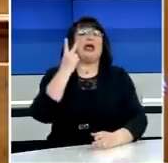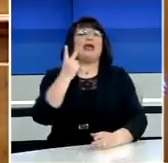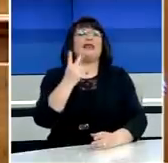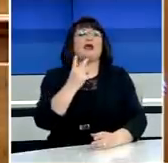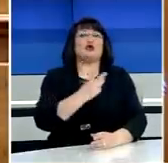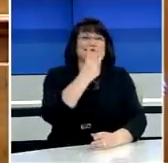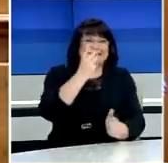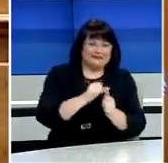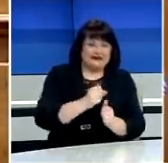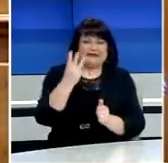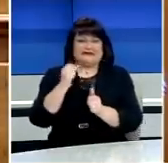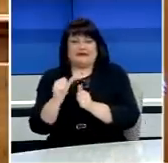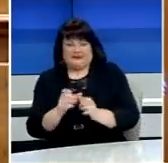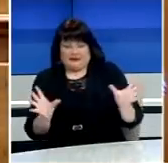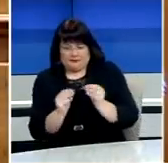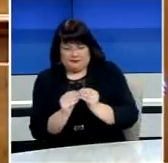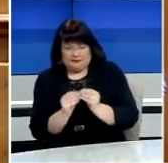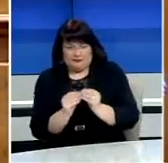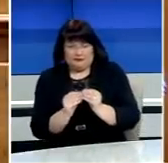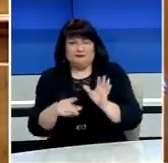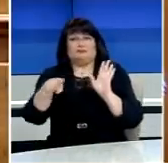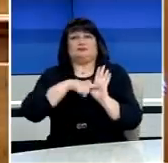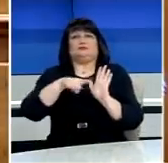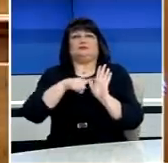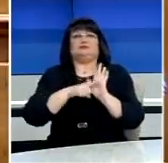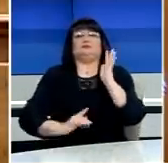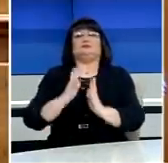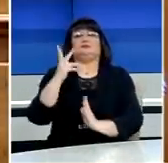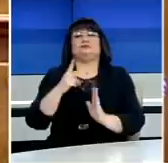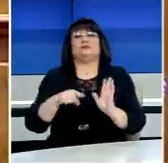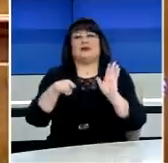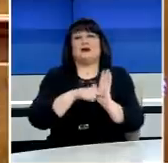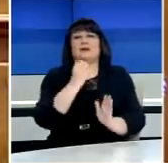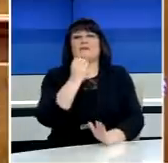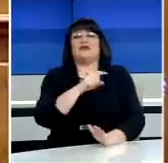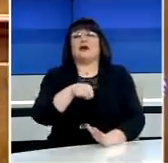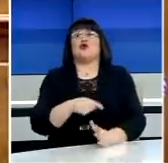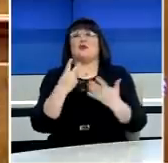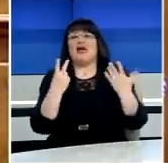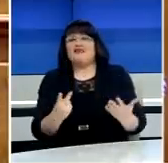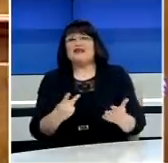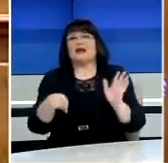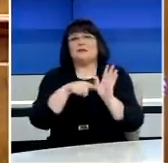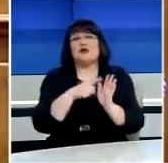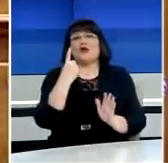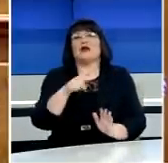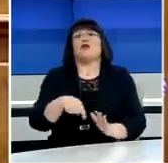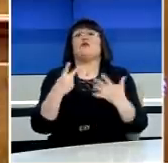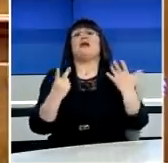συνεχόμενα τρίμηνα, από τρίμηνο σε τρίμηνο, αρνητικούς ρυθμούς ανάπτυξης, -0,7 και -1,7 το δεύτερο πρώτο τρίμηνο του 19.